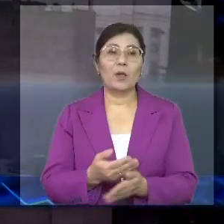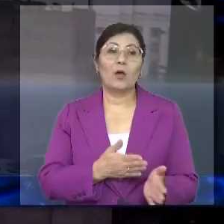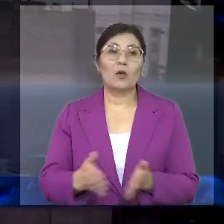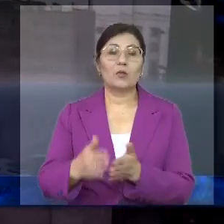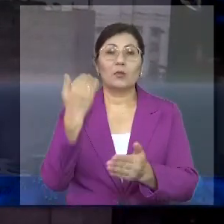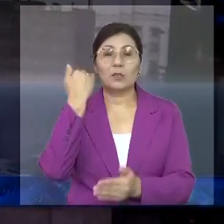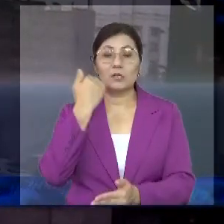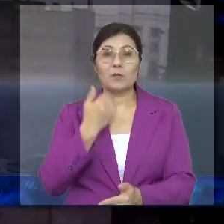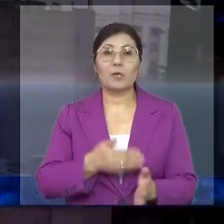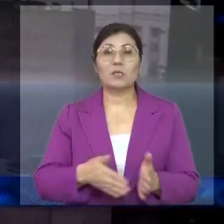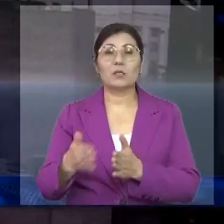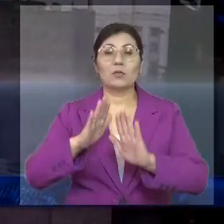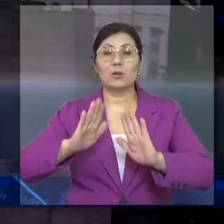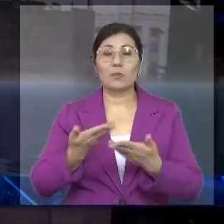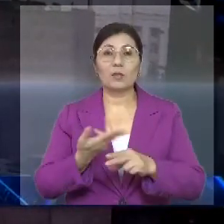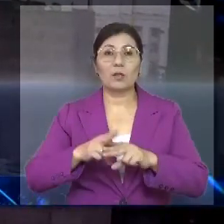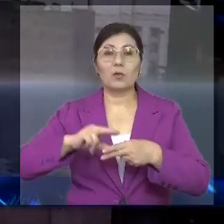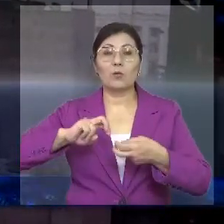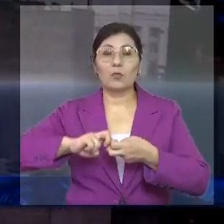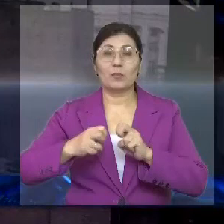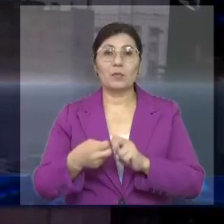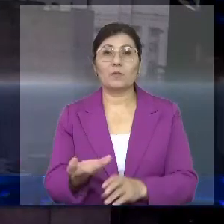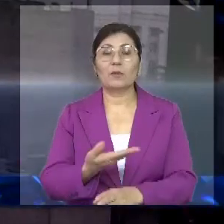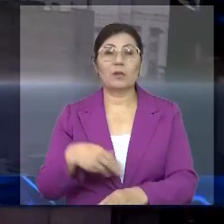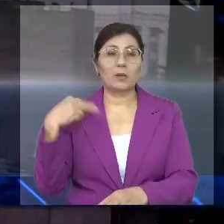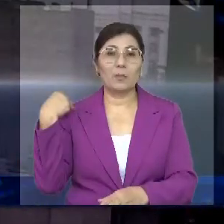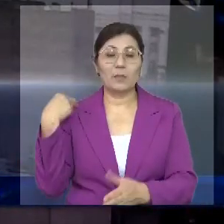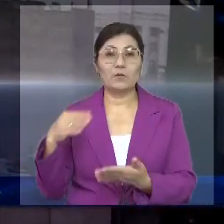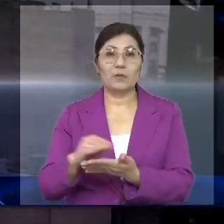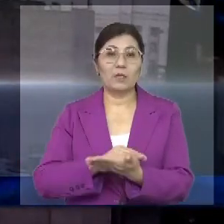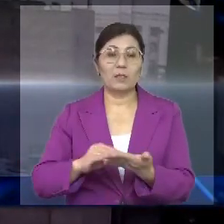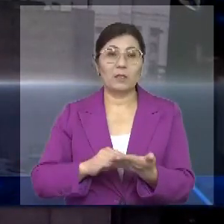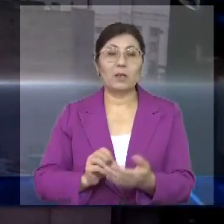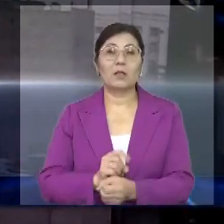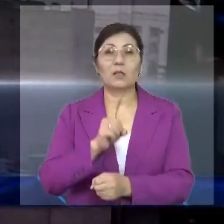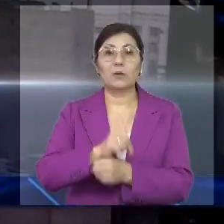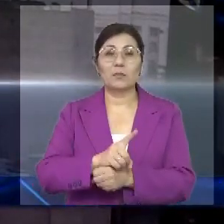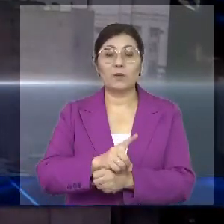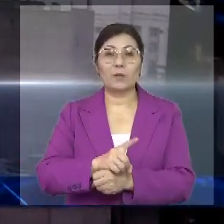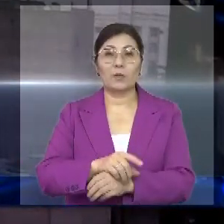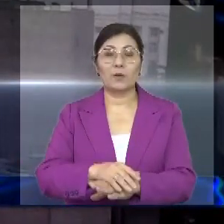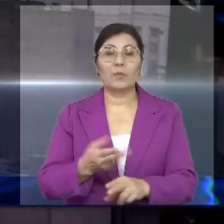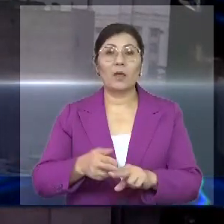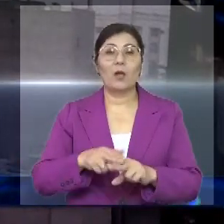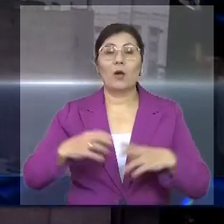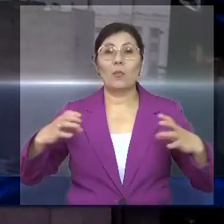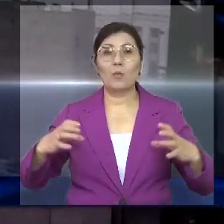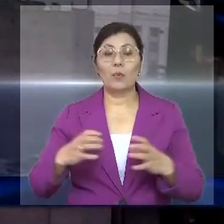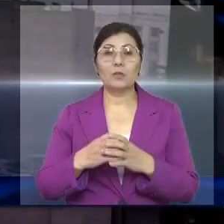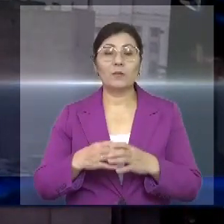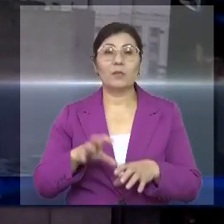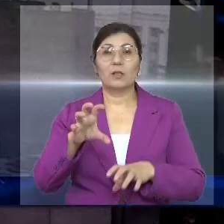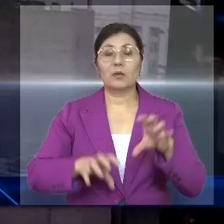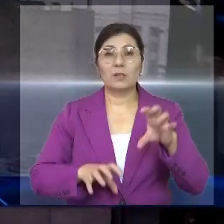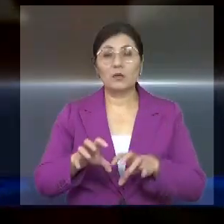жолдың жағдайы. Міне осы проблеманы президент өзінің жолдауында нақты айтты. Бұл саланы жемқорлық